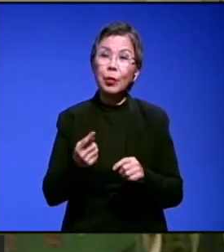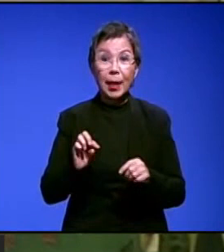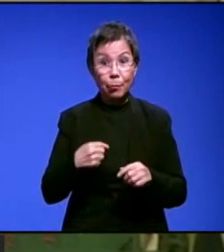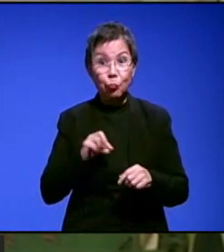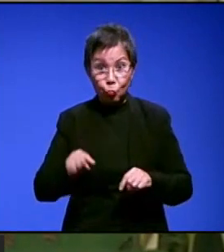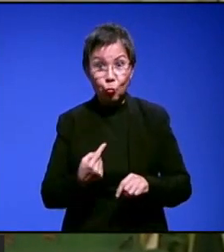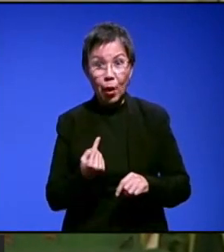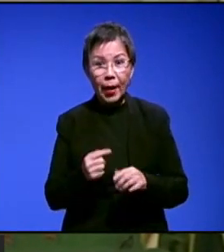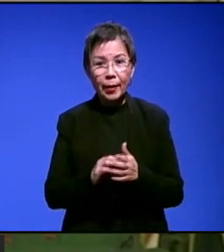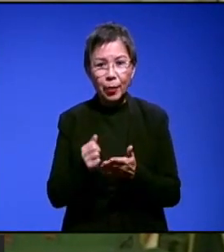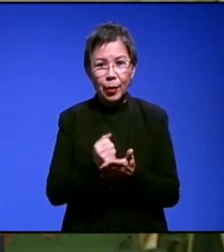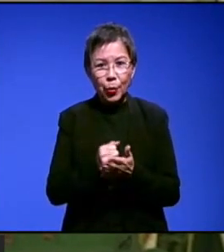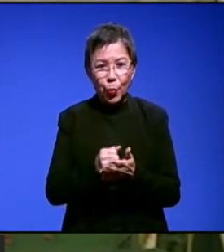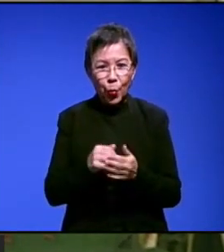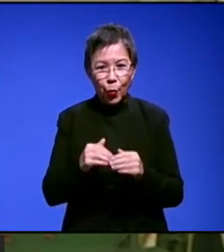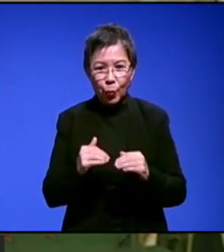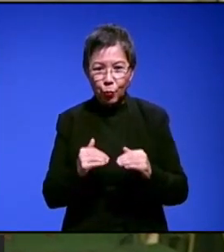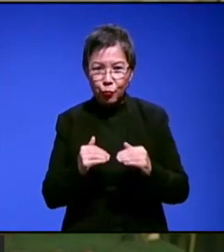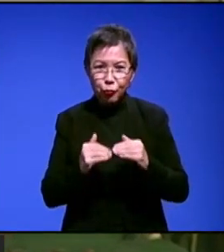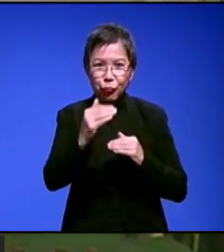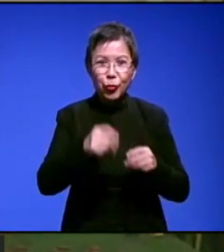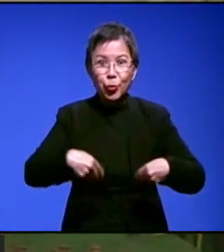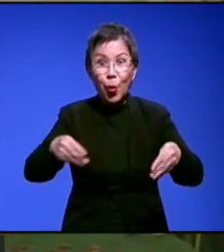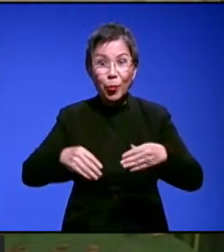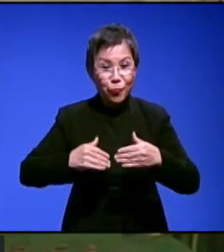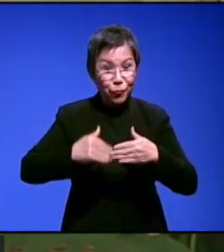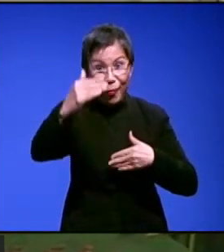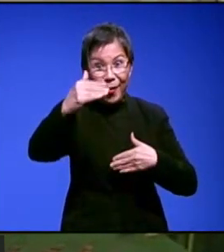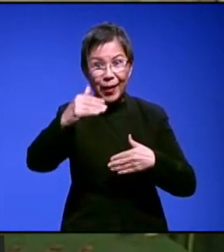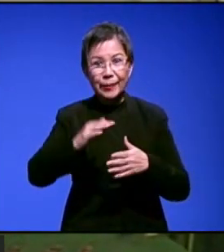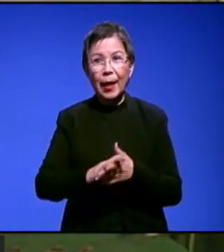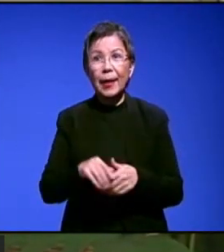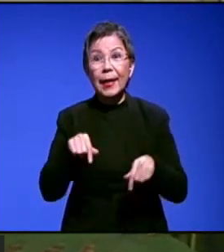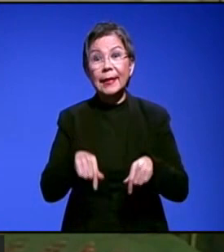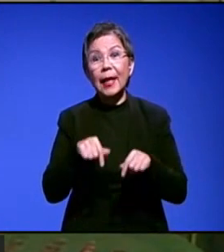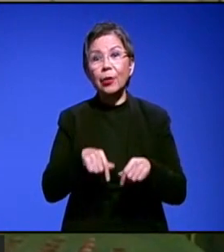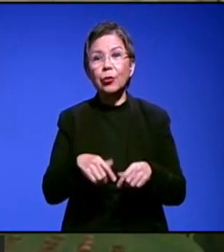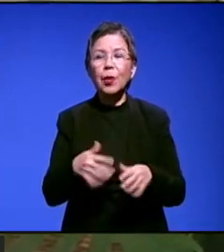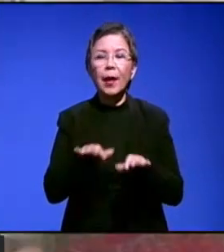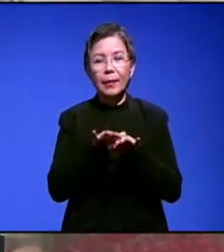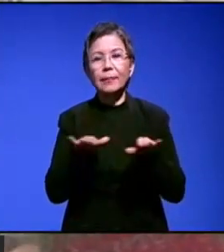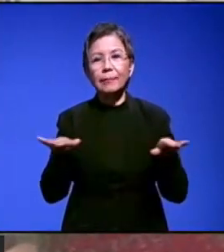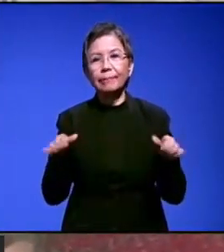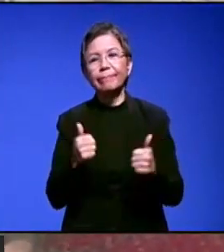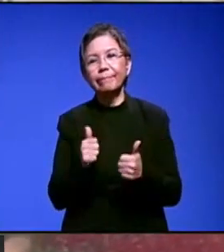kayak sangat-sangat meningkat pesat sih sebenarnya. Nah setelah pertengahan sekarang-sekarang sih stabil aja sih.